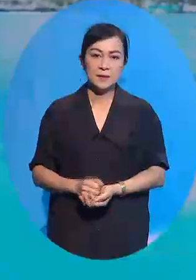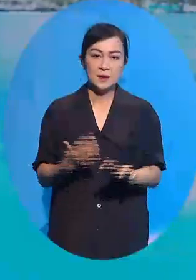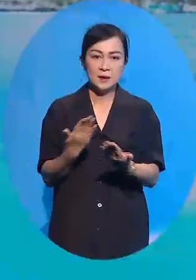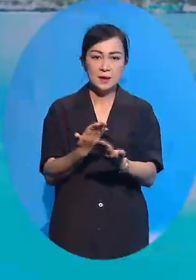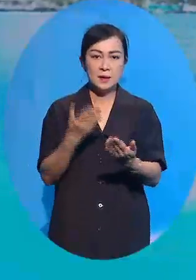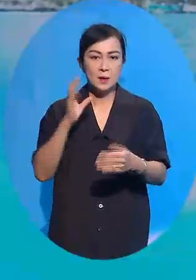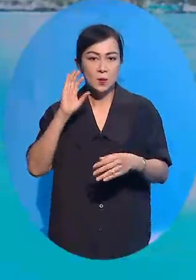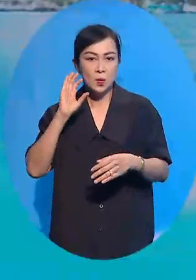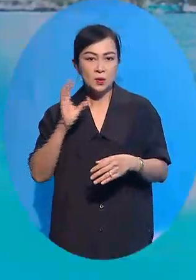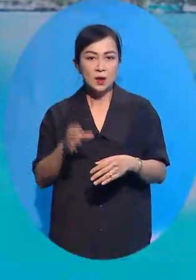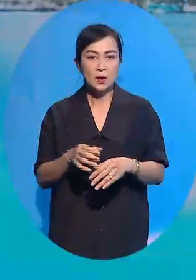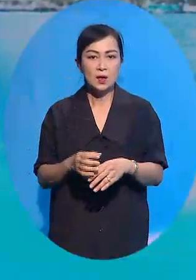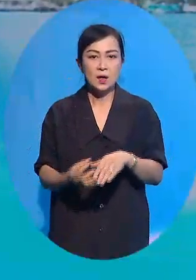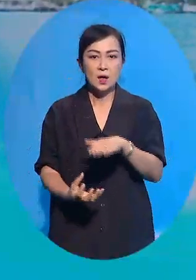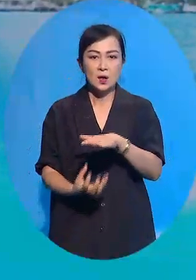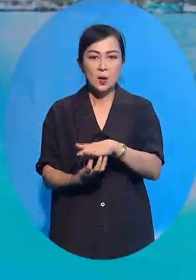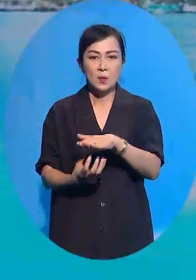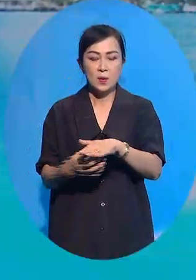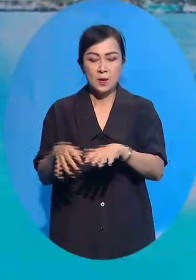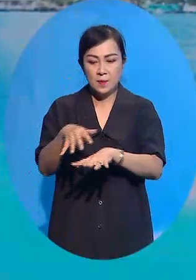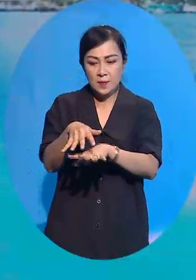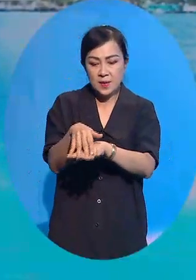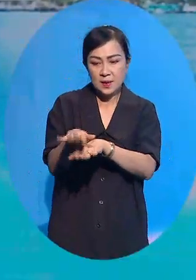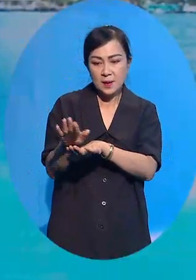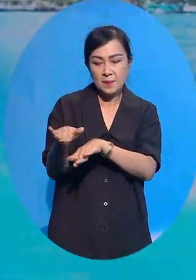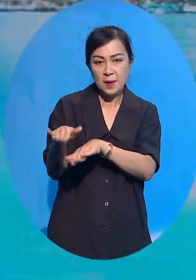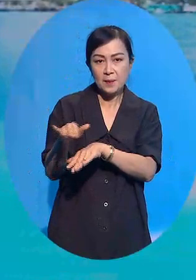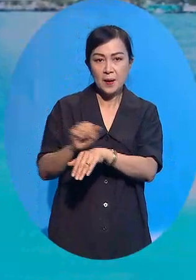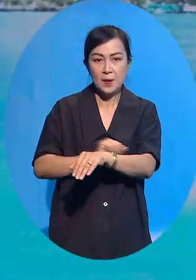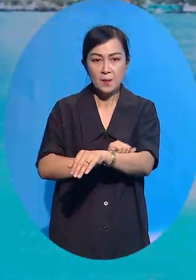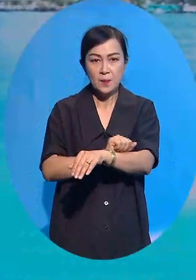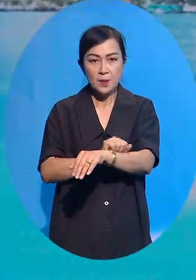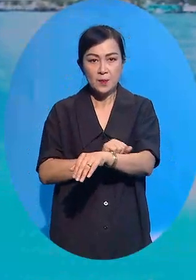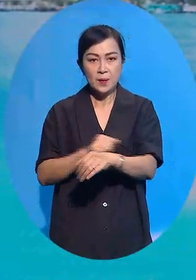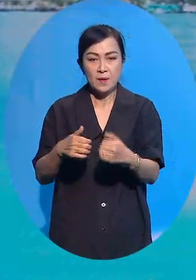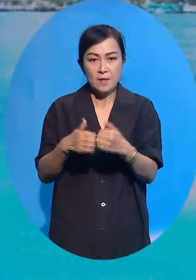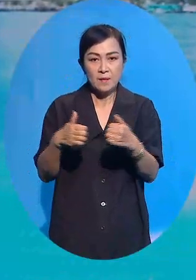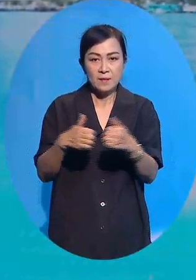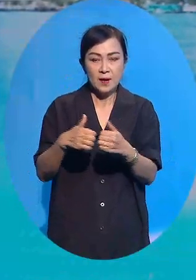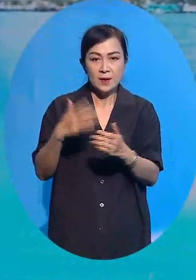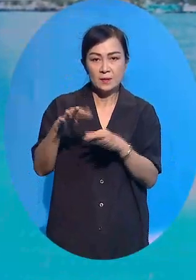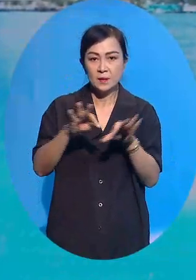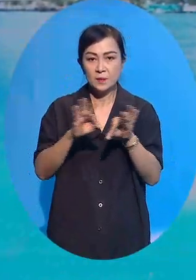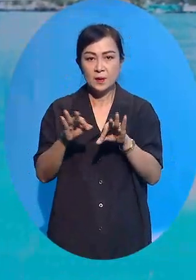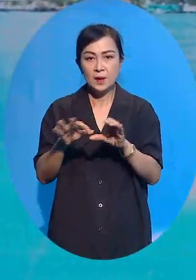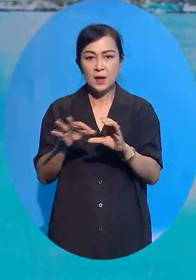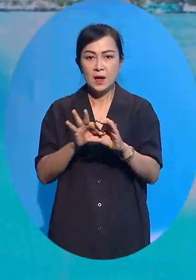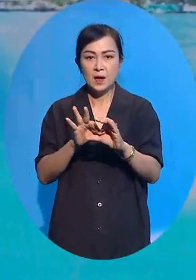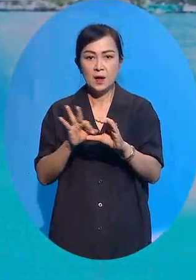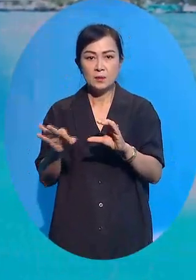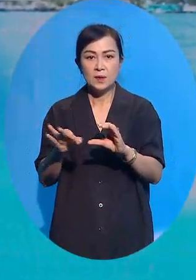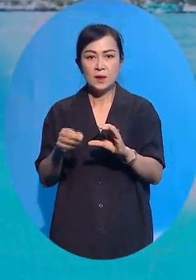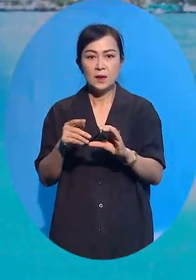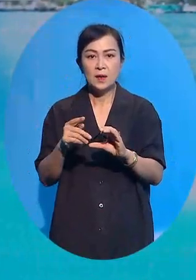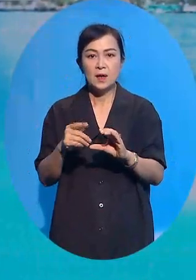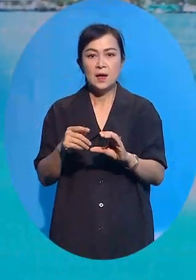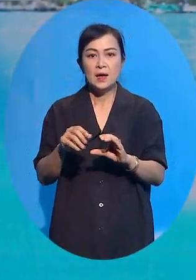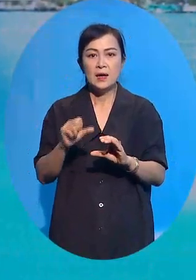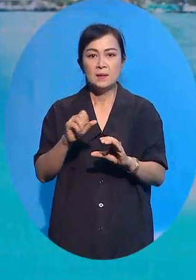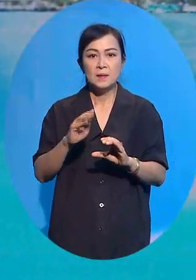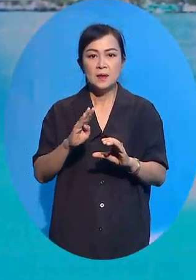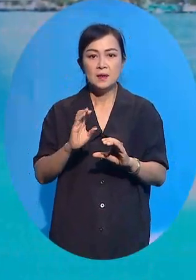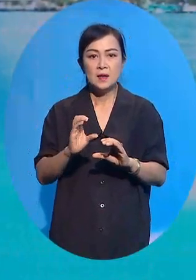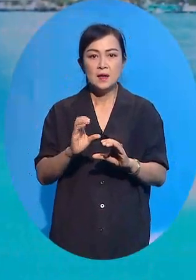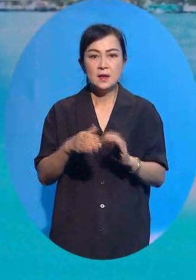Trong khuôn khổ triển lãm quốc tế ngành công nghiệp dệt may, thiết bị nguyên phụ liệu và vải diễn ra tại Thành phố Hồ Chí Minh, công ty cổ phần kỹ thuật số